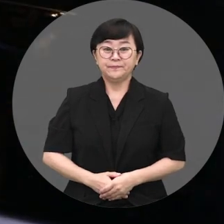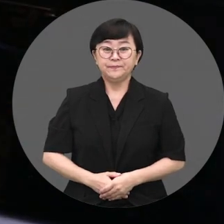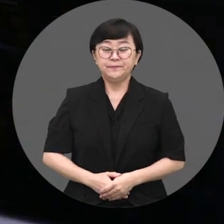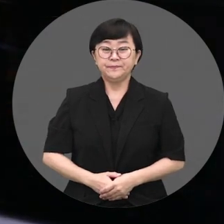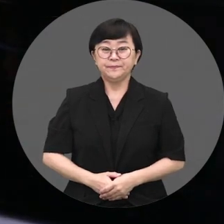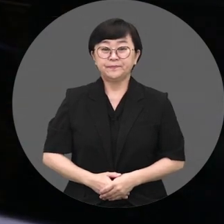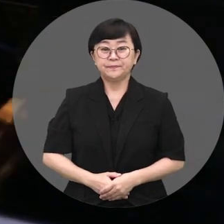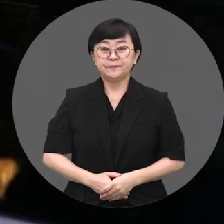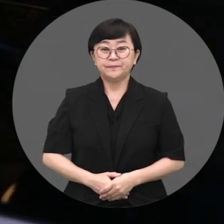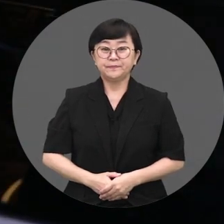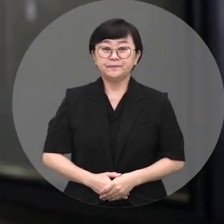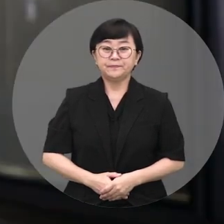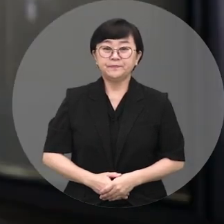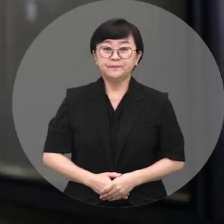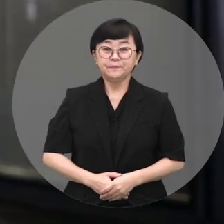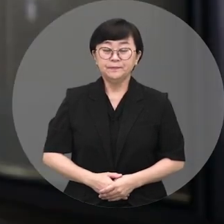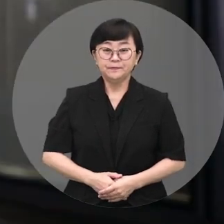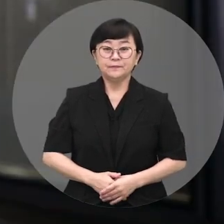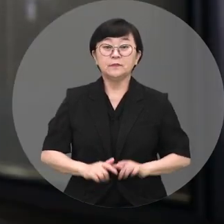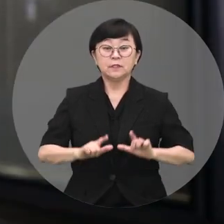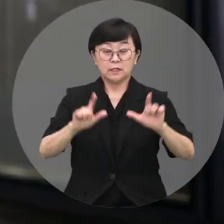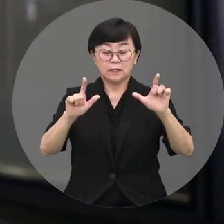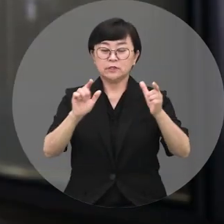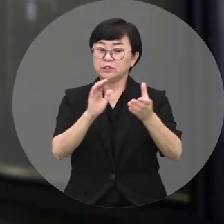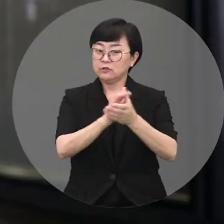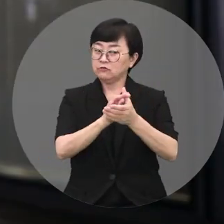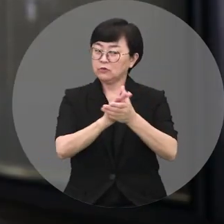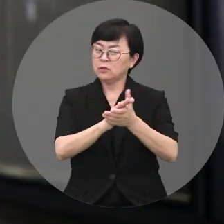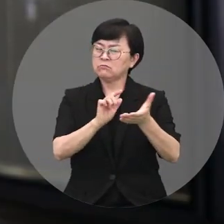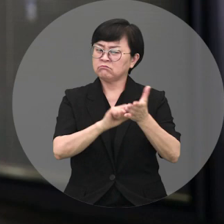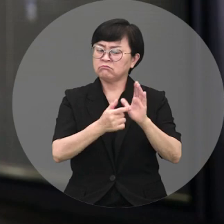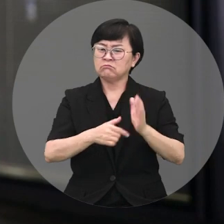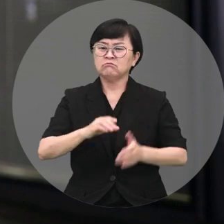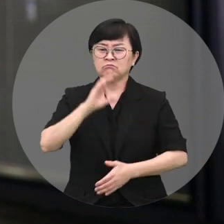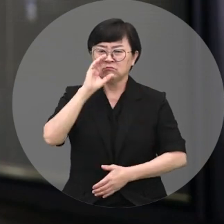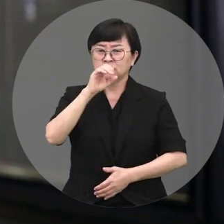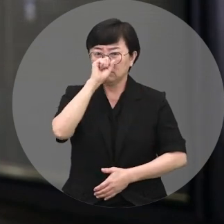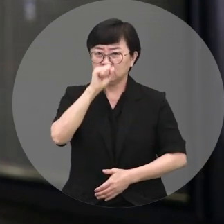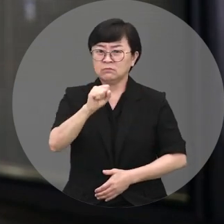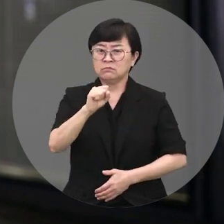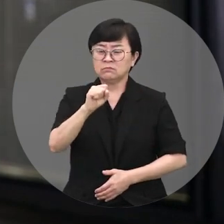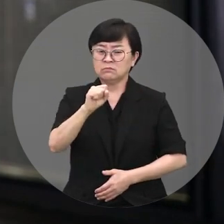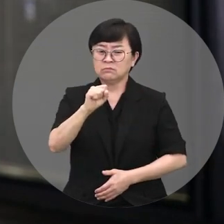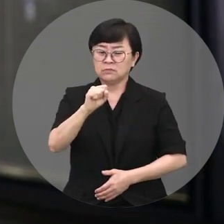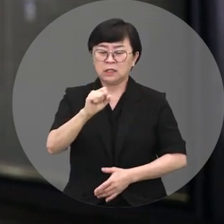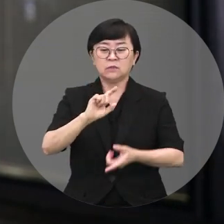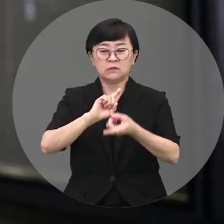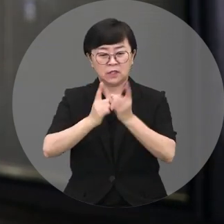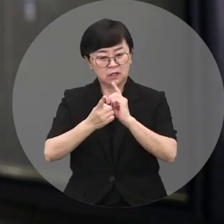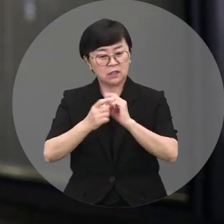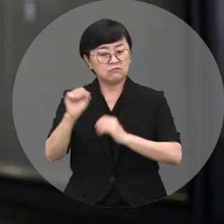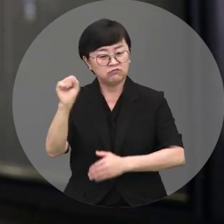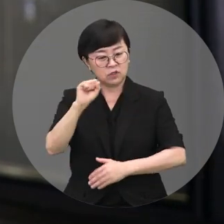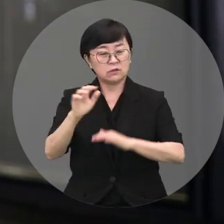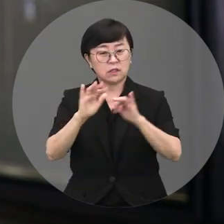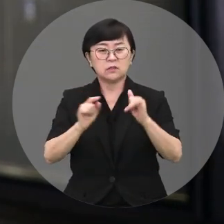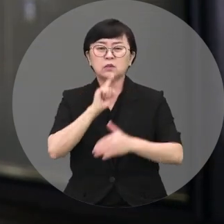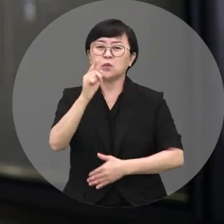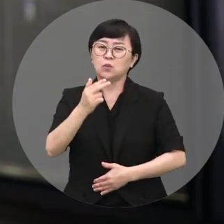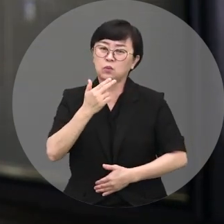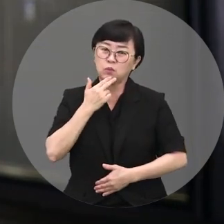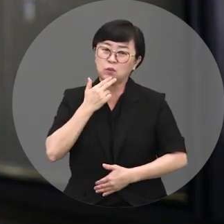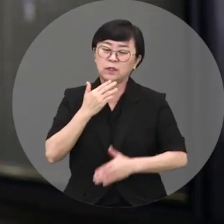그날 친구가 술을 적당히 마시기만 했어도 아니면 대리기사가 신고하지만 않았어도